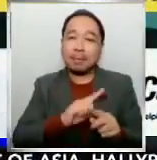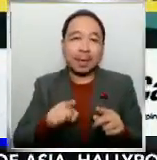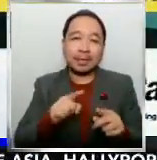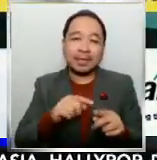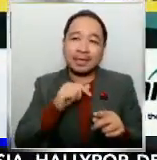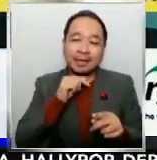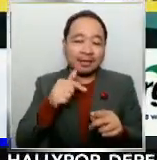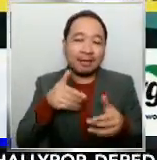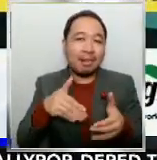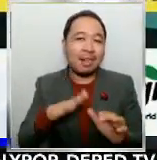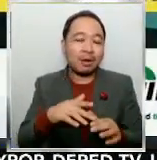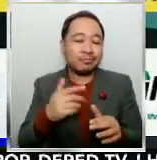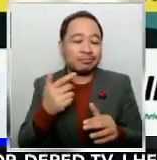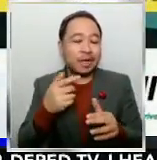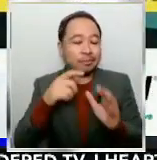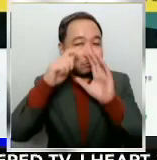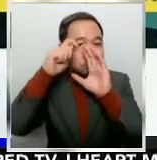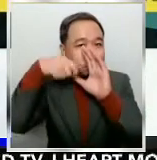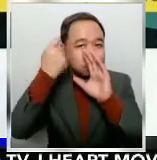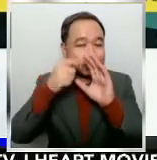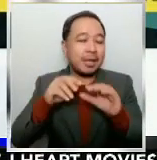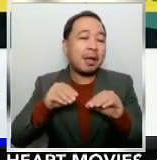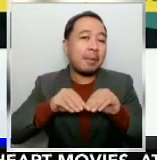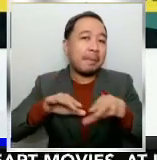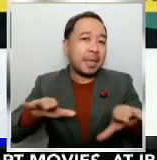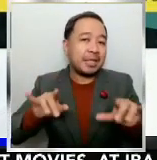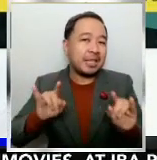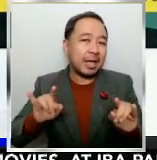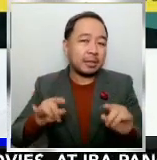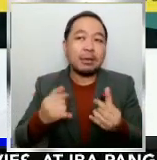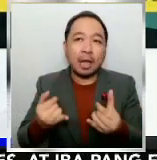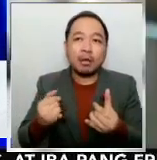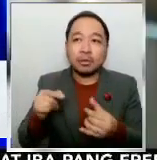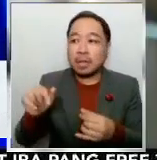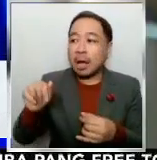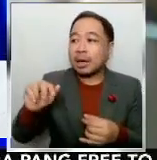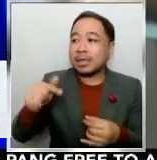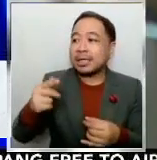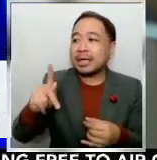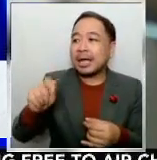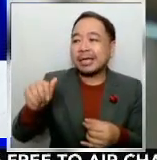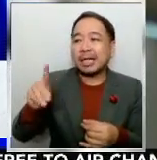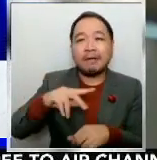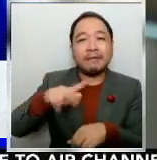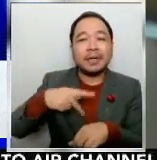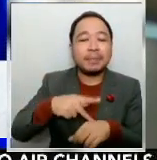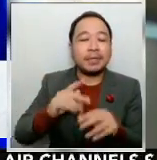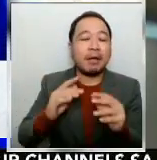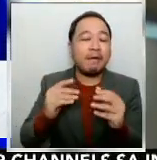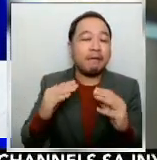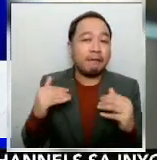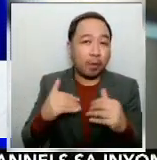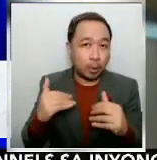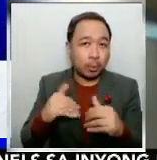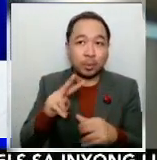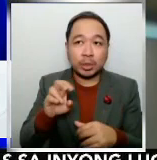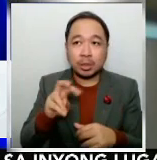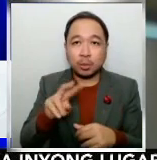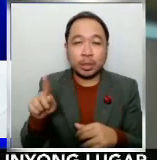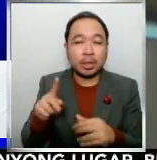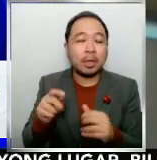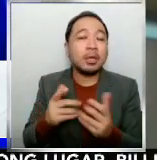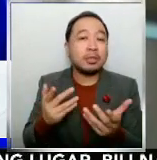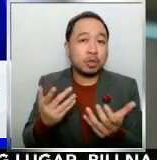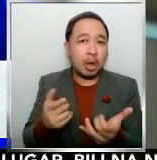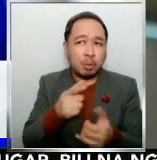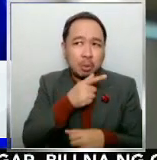Sa kanyang mensahe naman sa The Arangkada Philippines Forum 2021 ng Joint Foreign Chambers, sinabi ni Robredo na